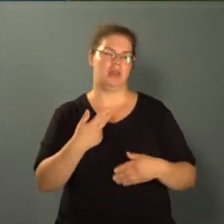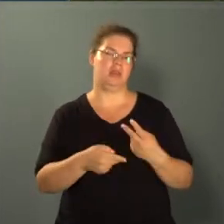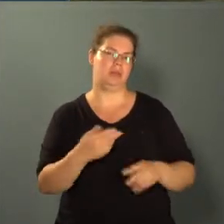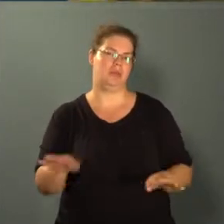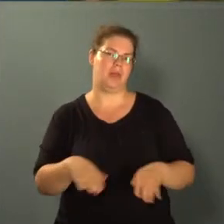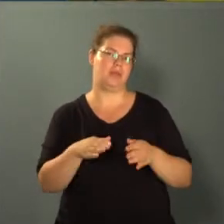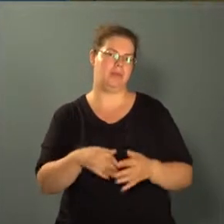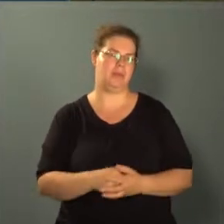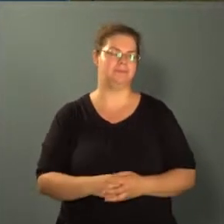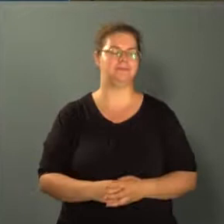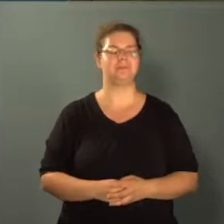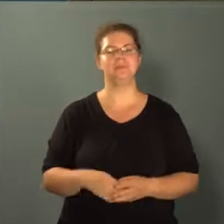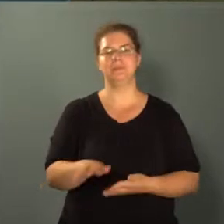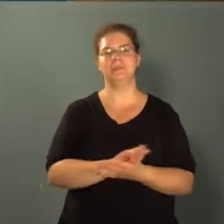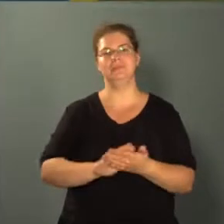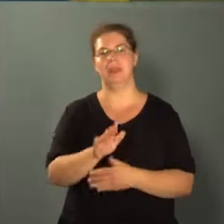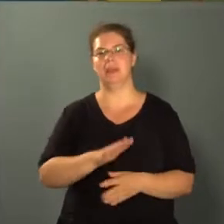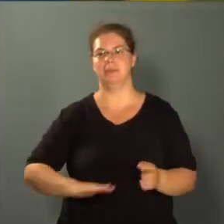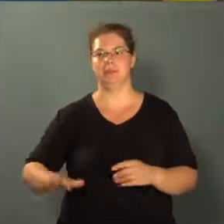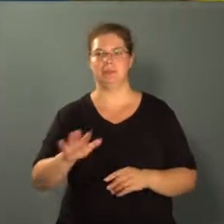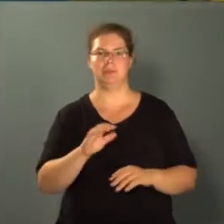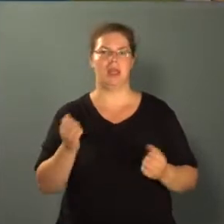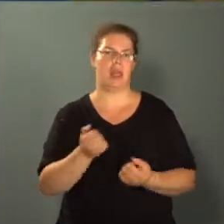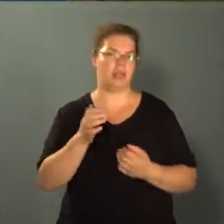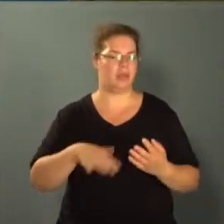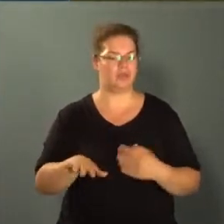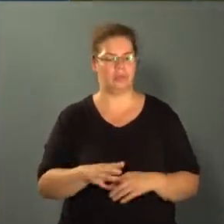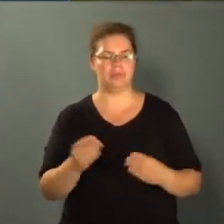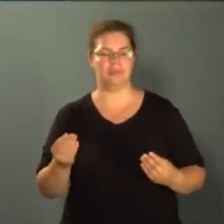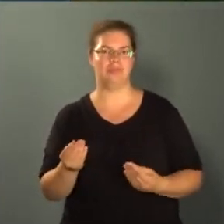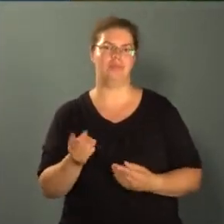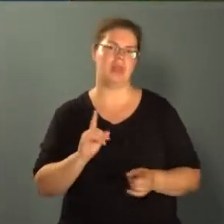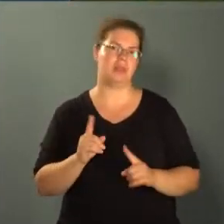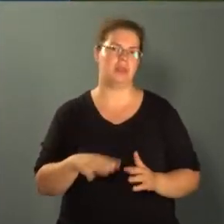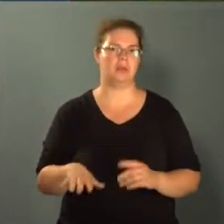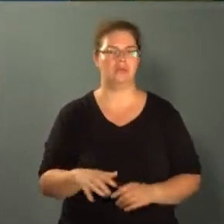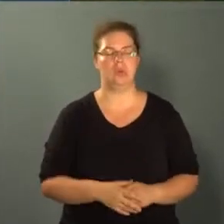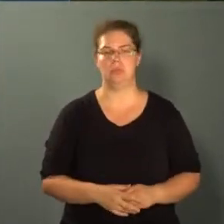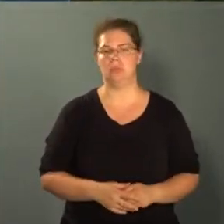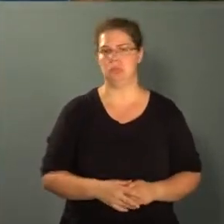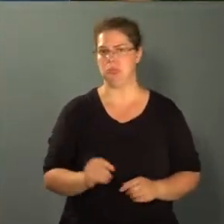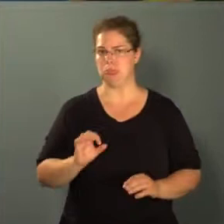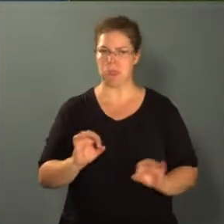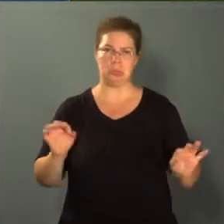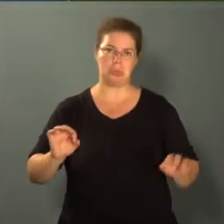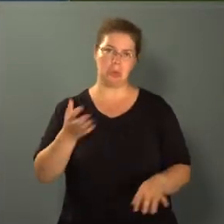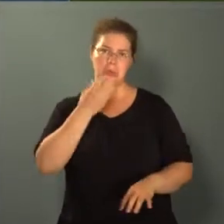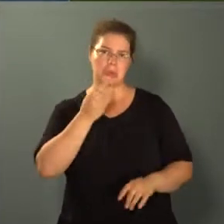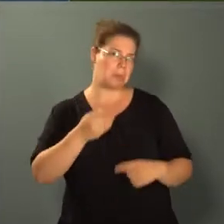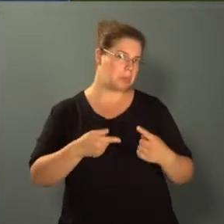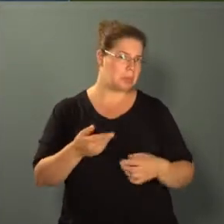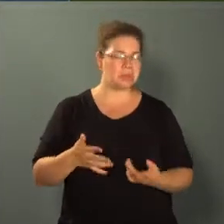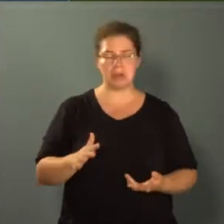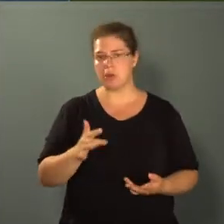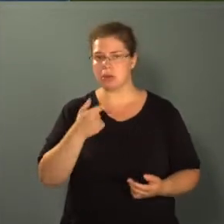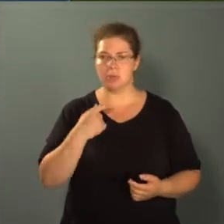ritmust. Egyébként milyenek a körülmények, edzés körülmények, játék körülmények? Hát egyre jobb, egyre szebbülünk, nem azt